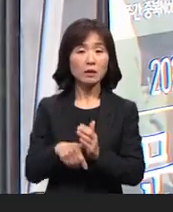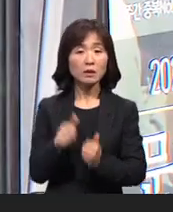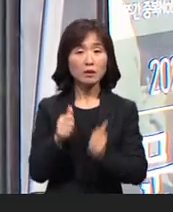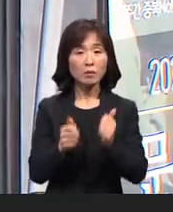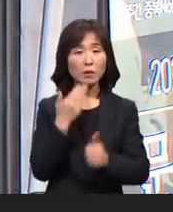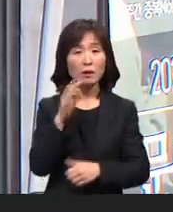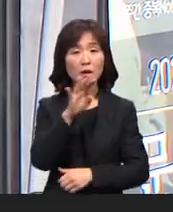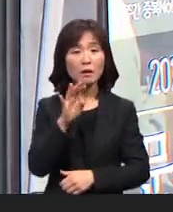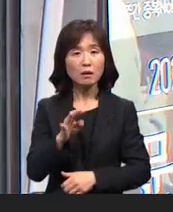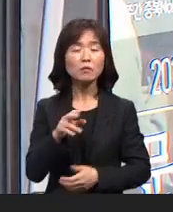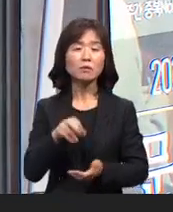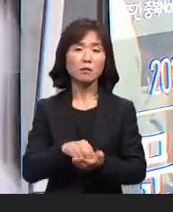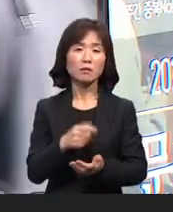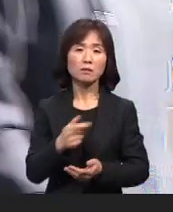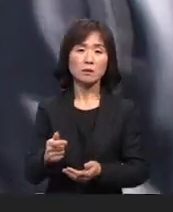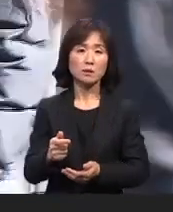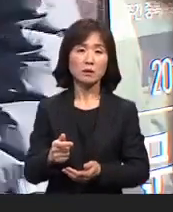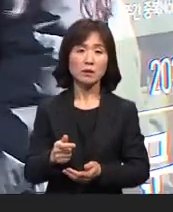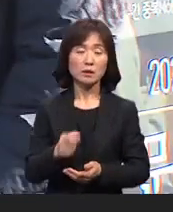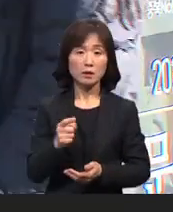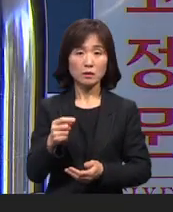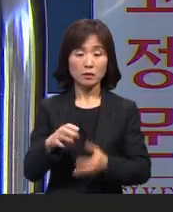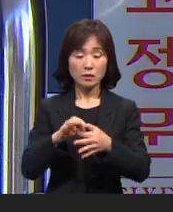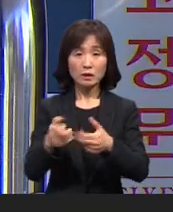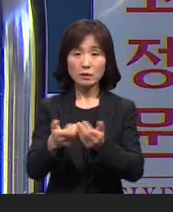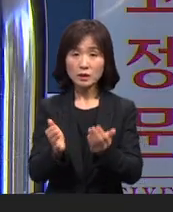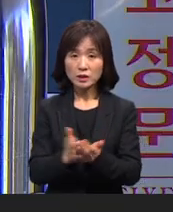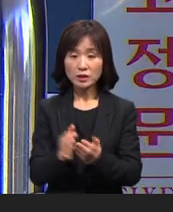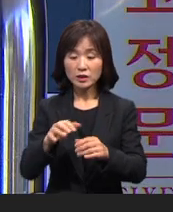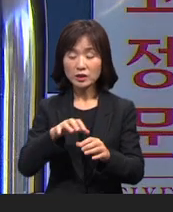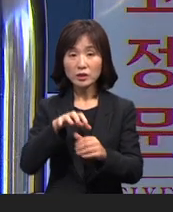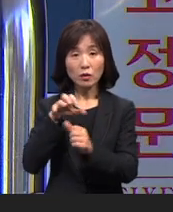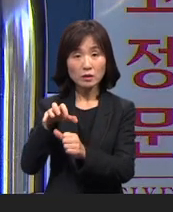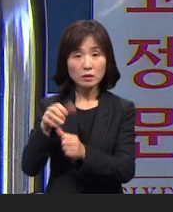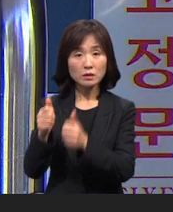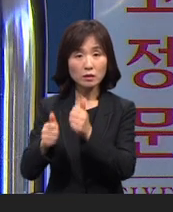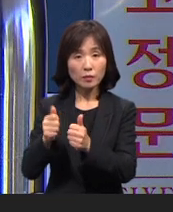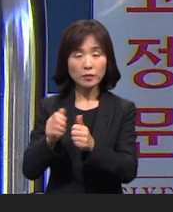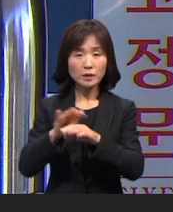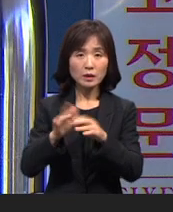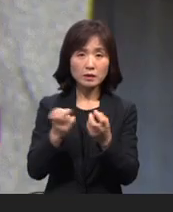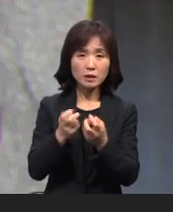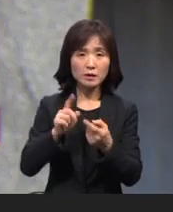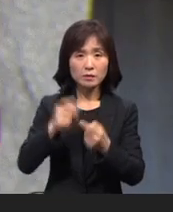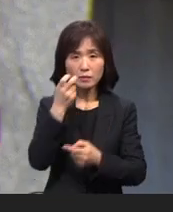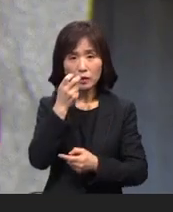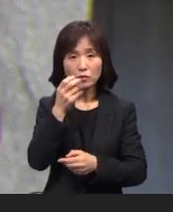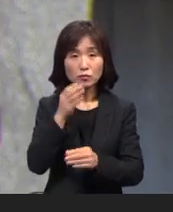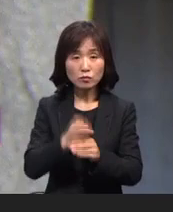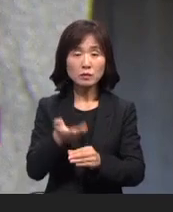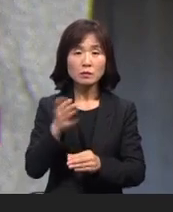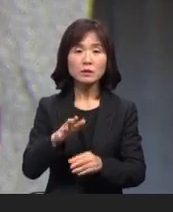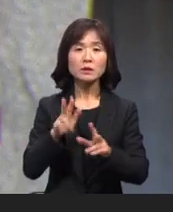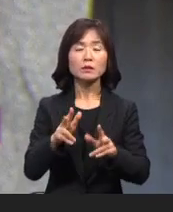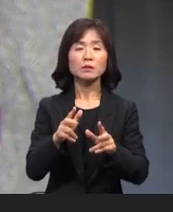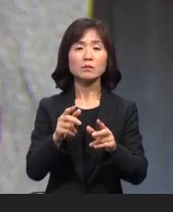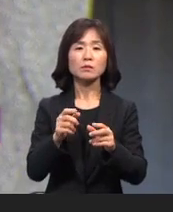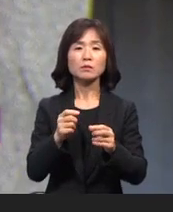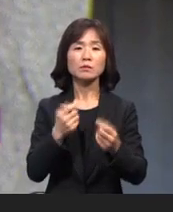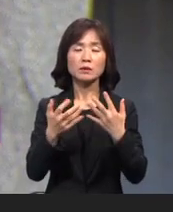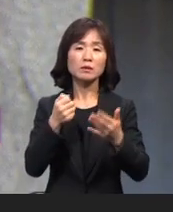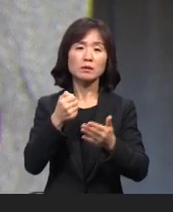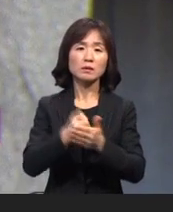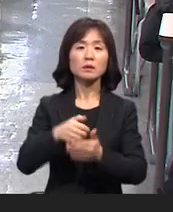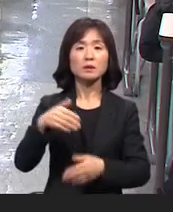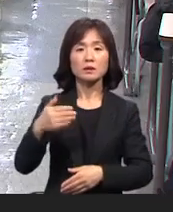있느냐는 겁니다. 해당 기관에선 격리 시험 등 대책을 검토하는 것으로 알려졌지만 현재까지 구체적으로 확정된